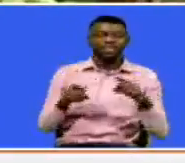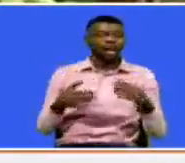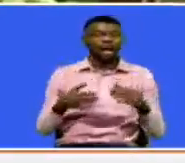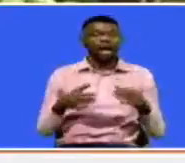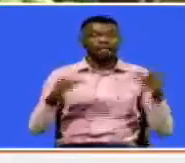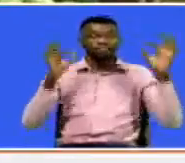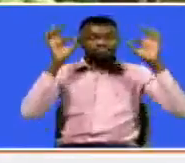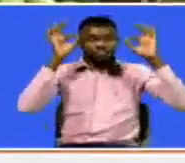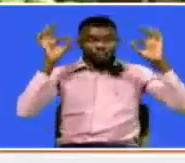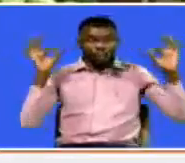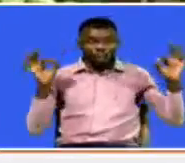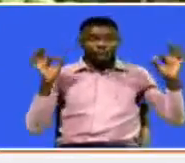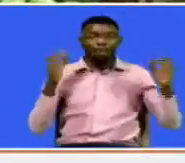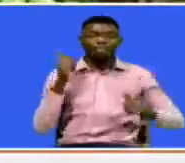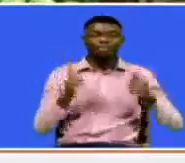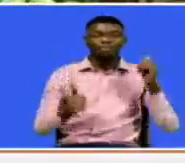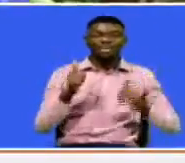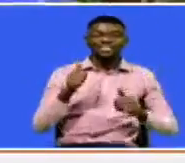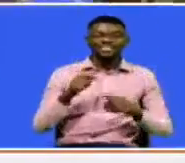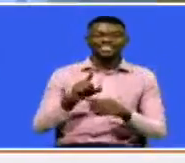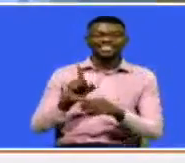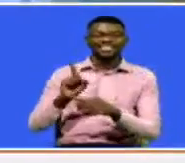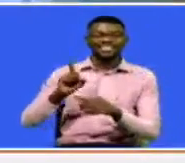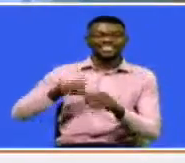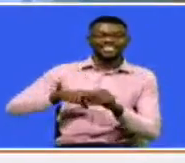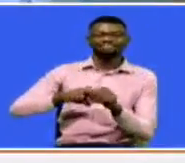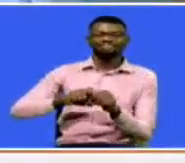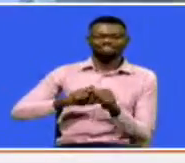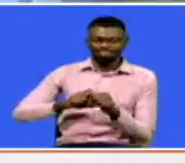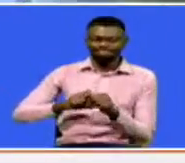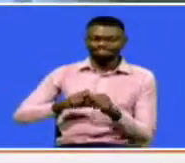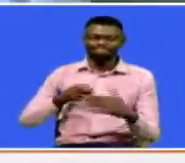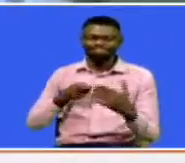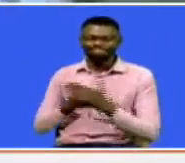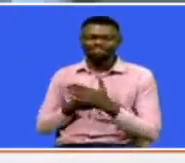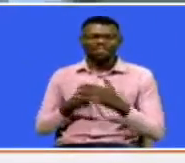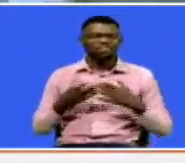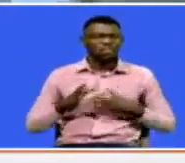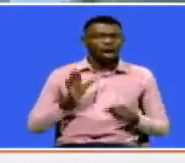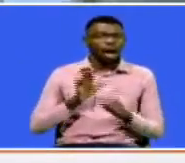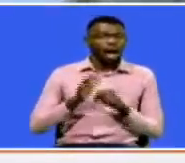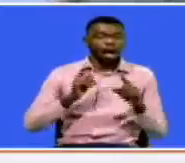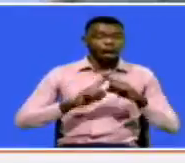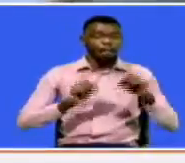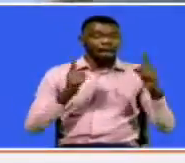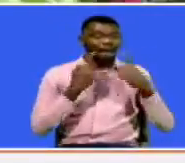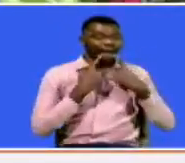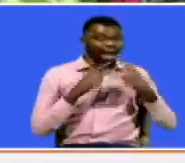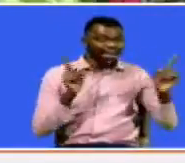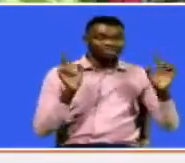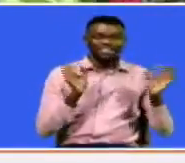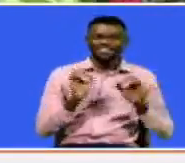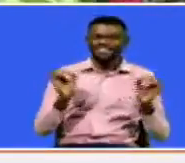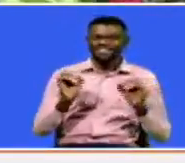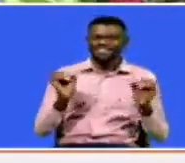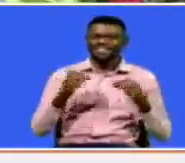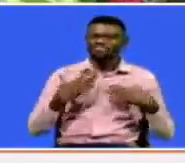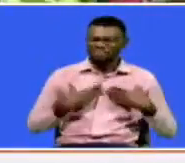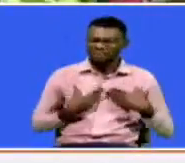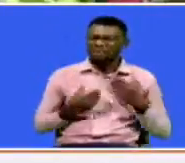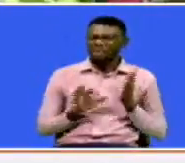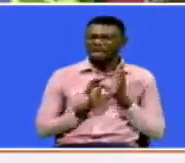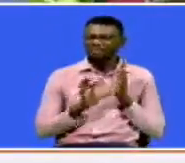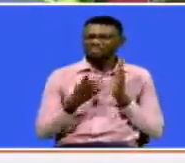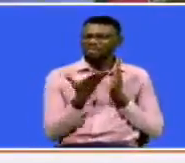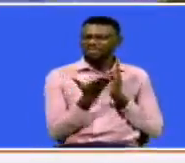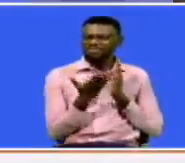kufuli. Harusi hapa ni kufuli. Wako wengi, lakini vile labda majina yao singetaka kutaja. Lakini wako watu wengi mashuhuri, sio kuwataja